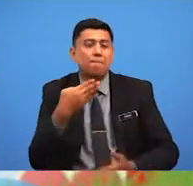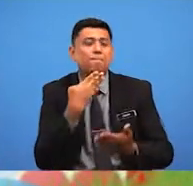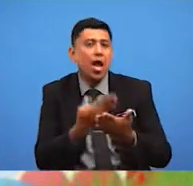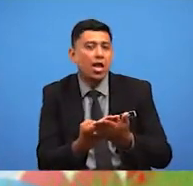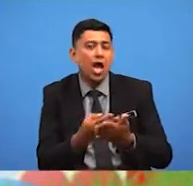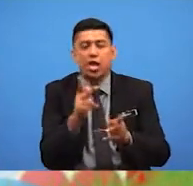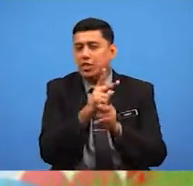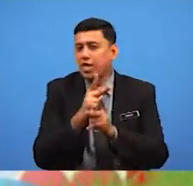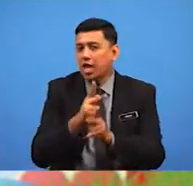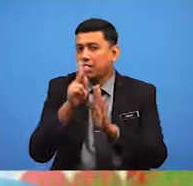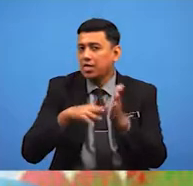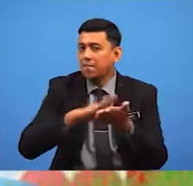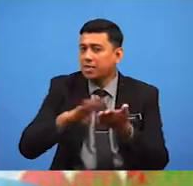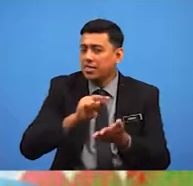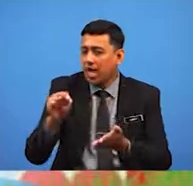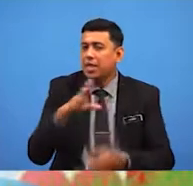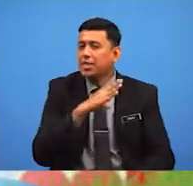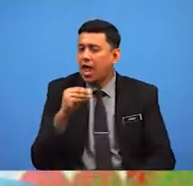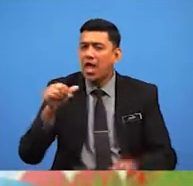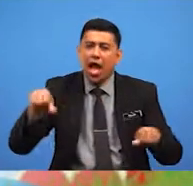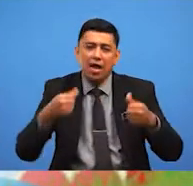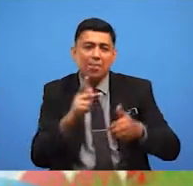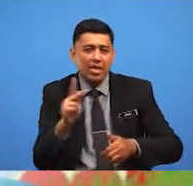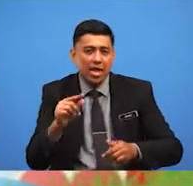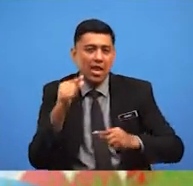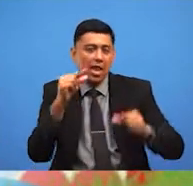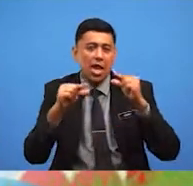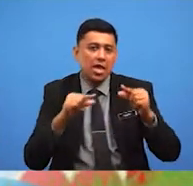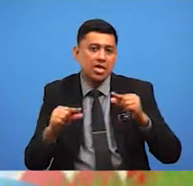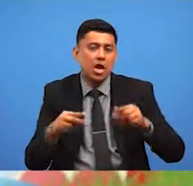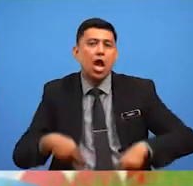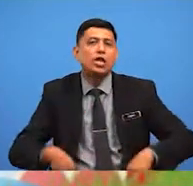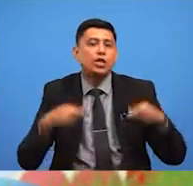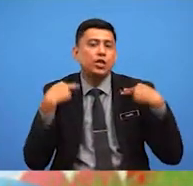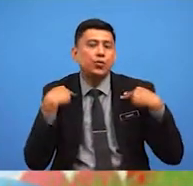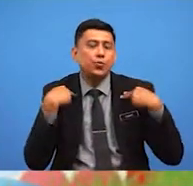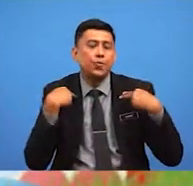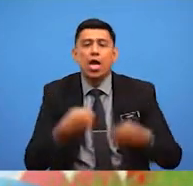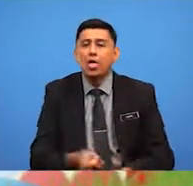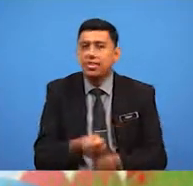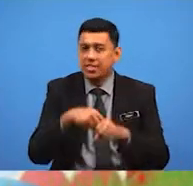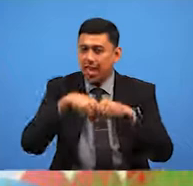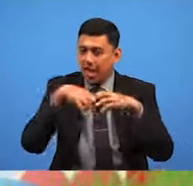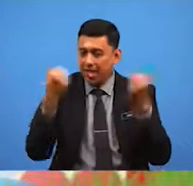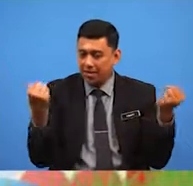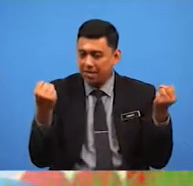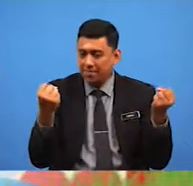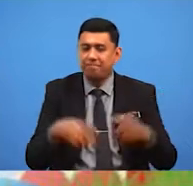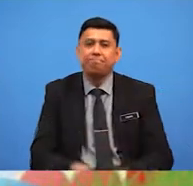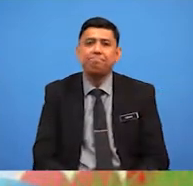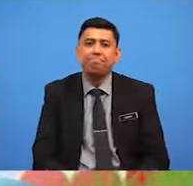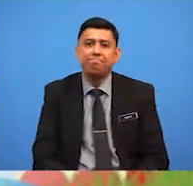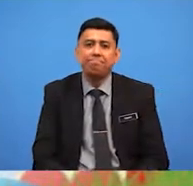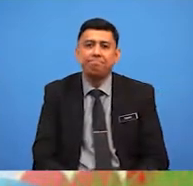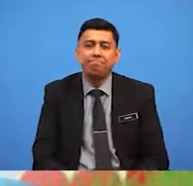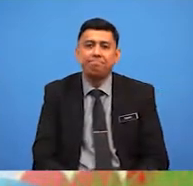dan amalkan gaya hidup sihat. Saya Cikgu Sharfa dari SMK Taman Ehsan.